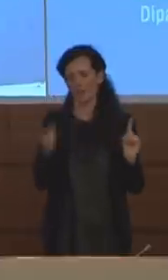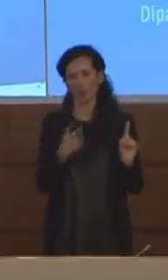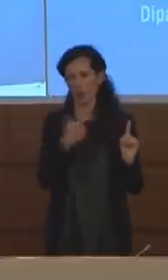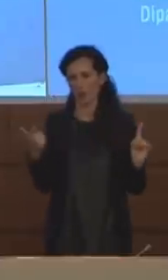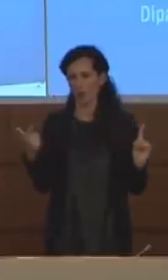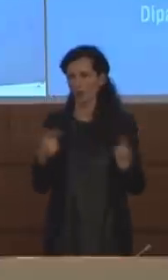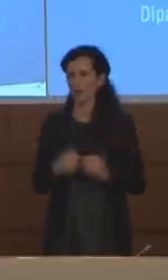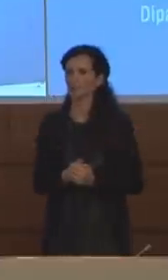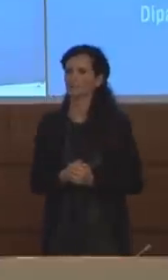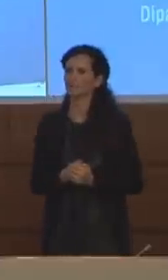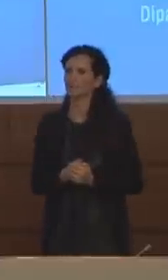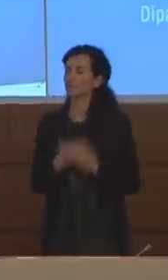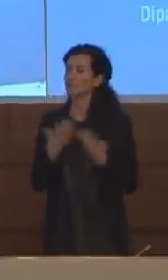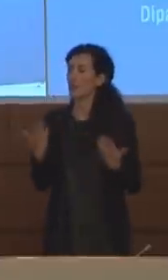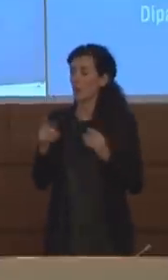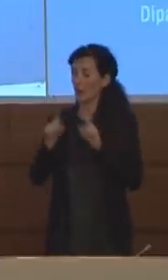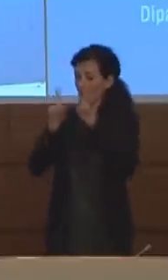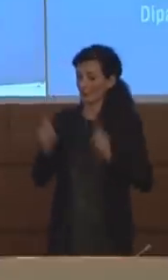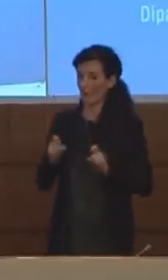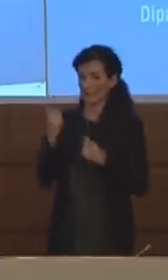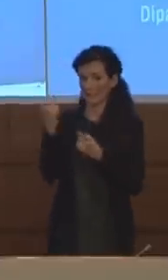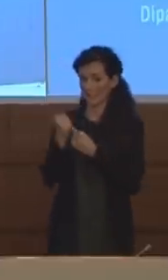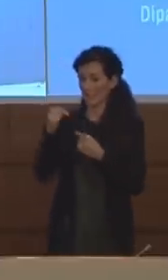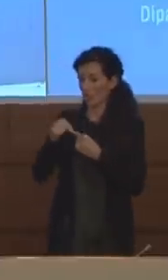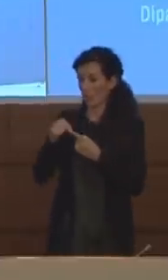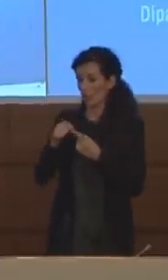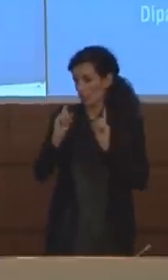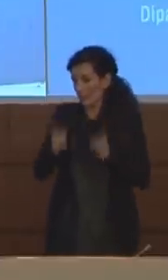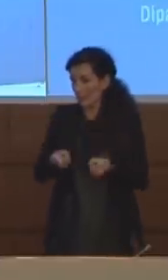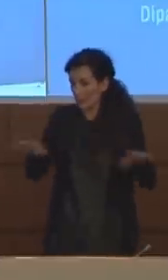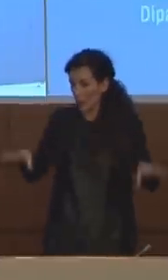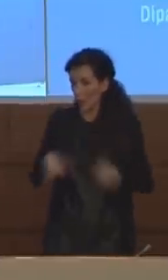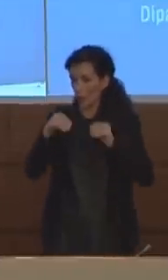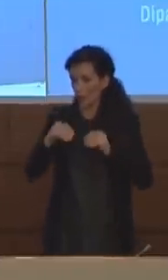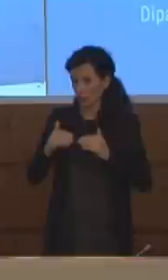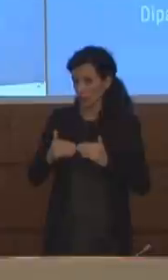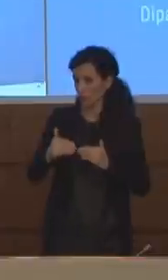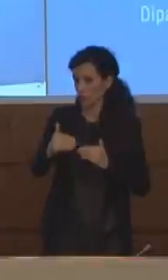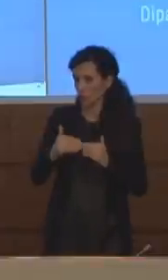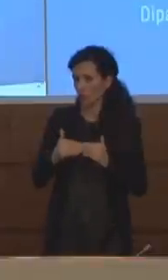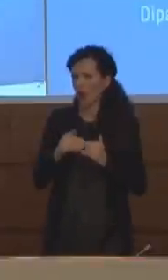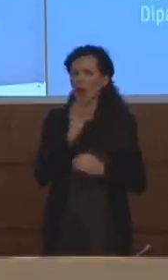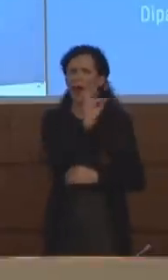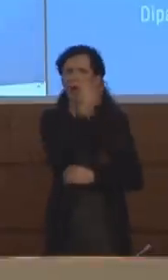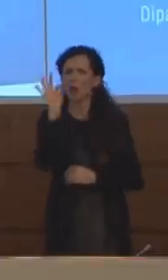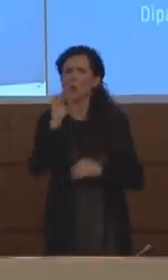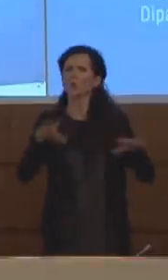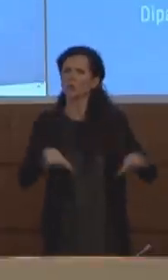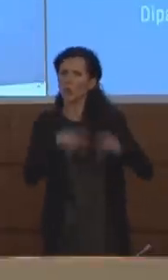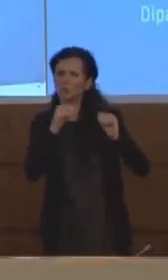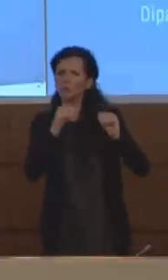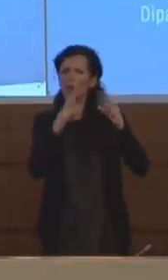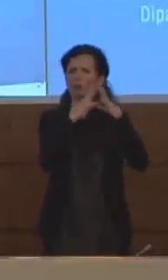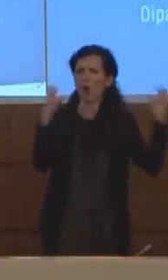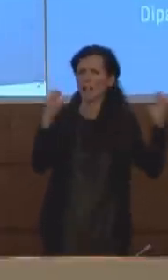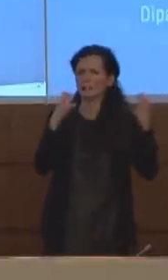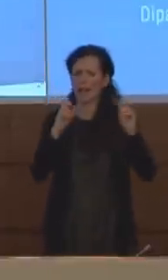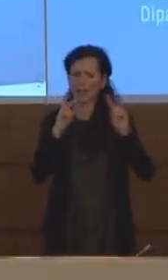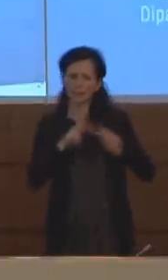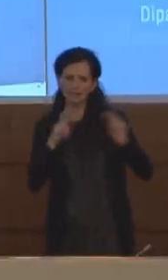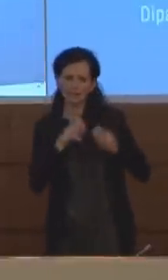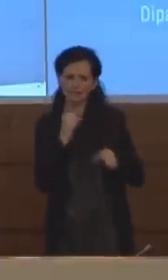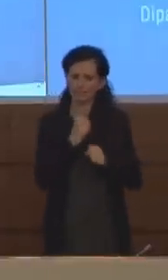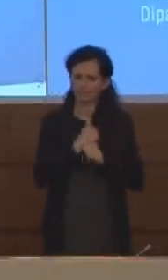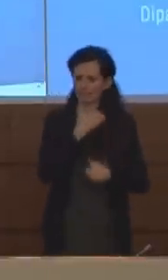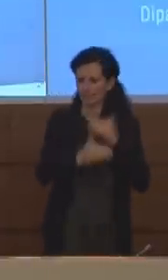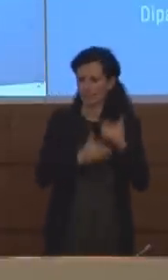i test sierologici che in teoria vorrebbero iniziare a fare in con alcuni casi sono già iniziati da parte di alcune regioni aziende per concedere